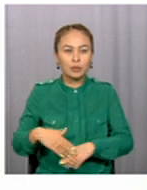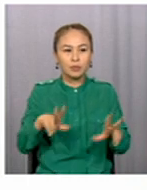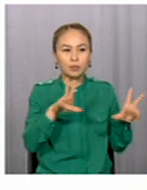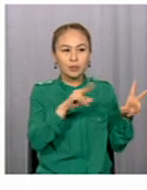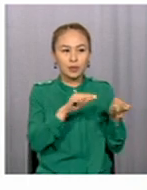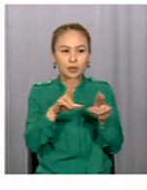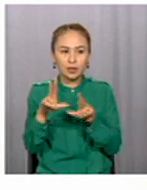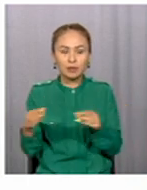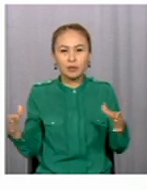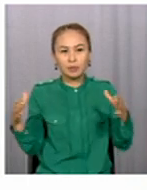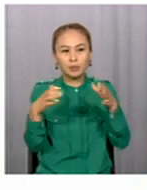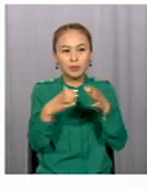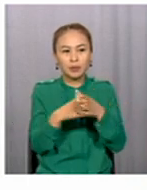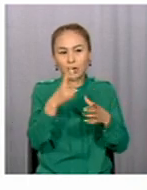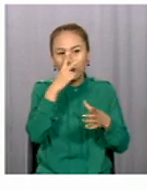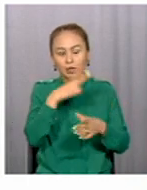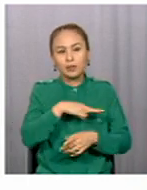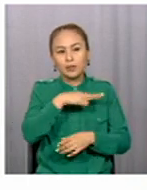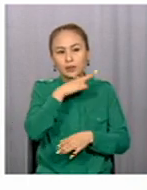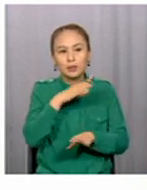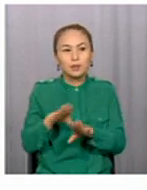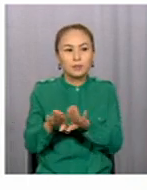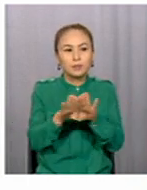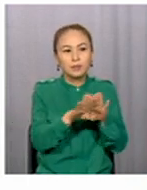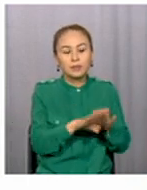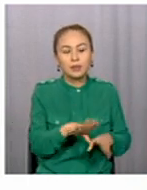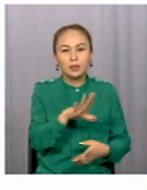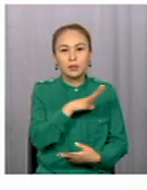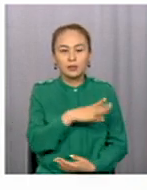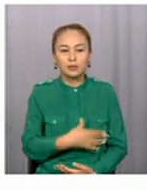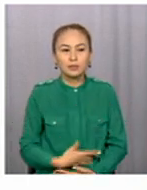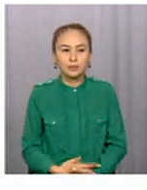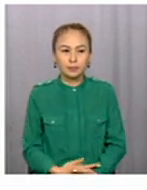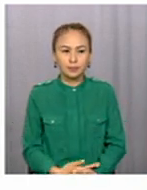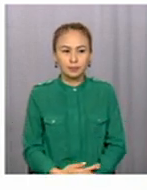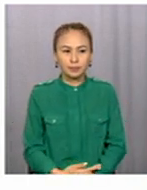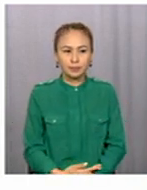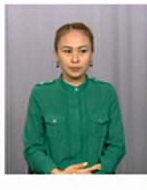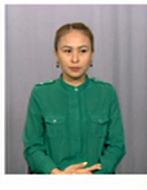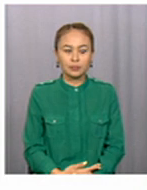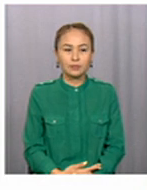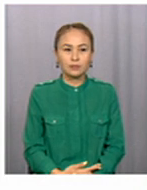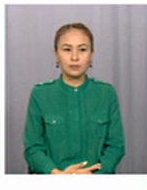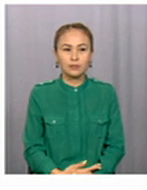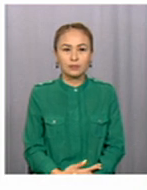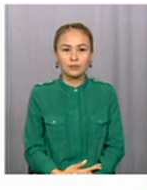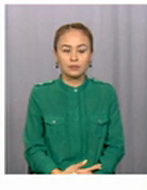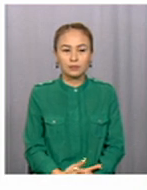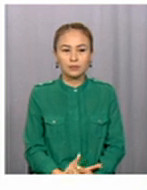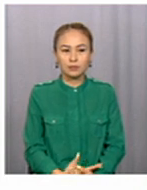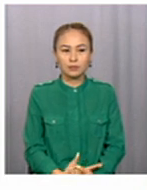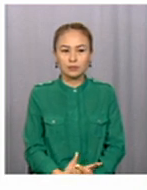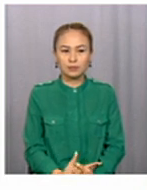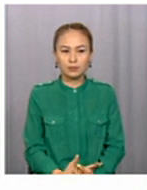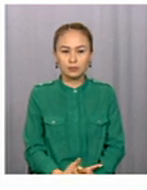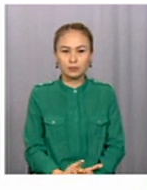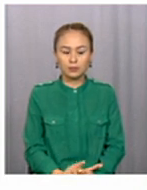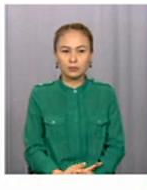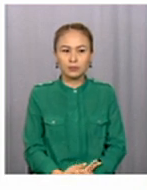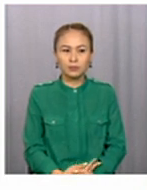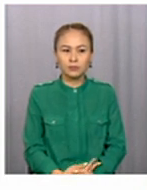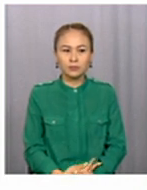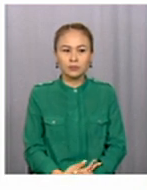көшесімен береке мен бірлікті аңғартқандай бірге келе жатты. Енді осы сөйлемді көшіріп жазыңдар.